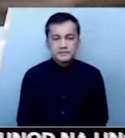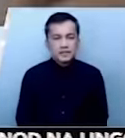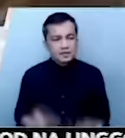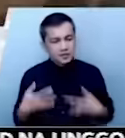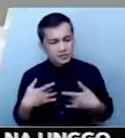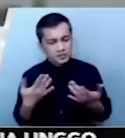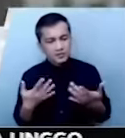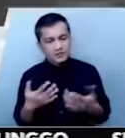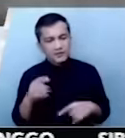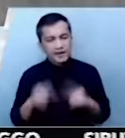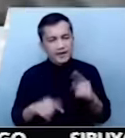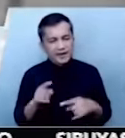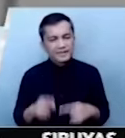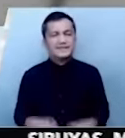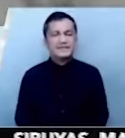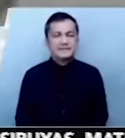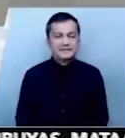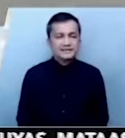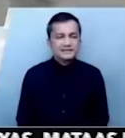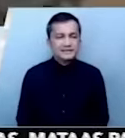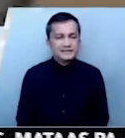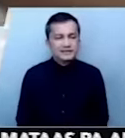friend? Ha?